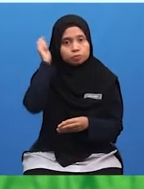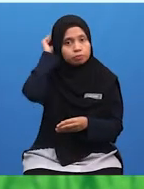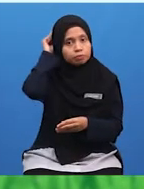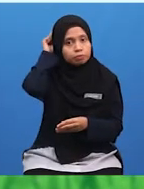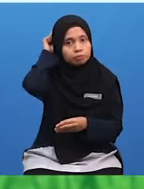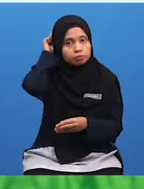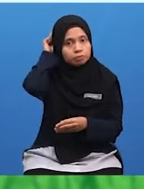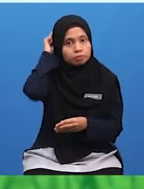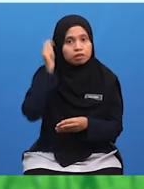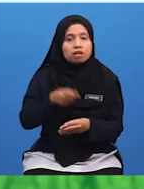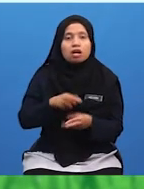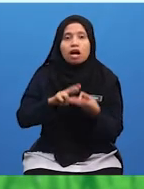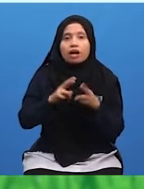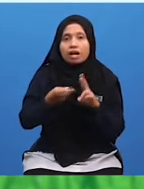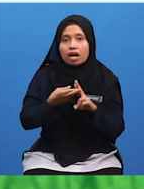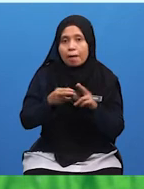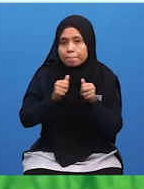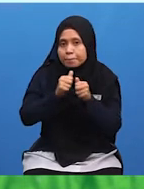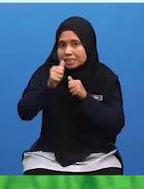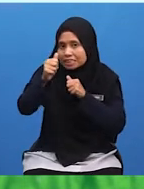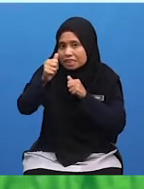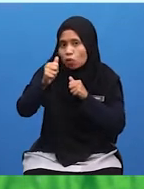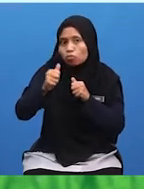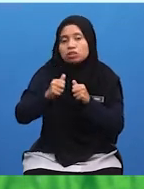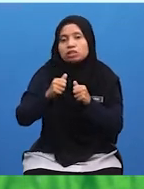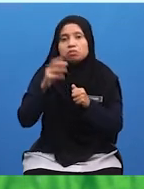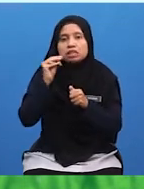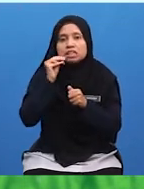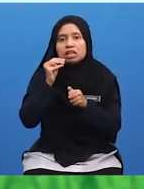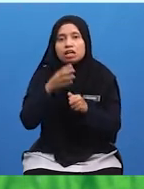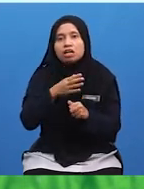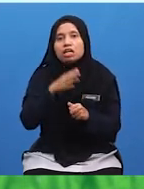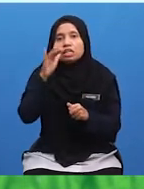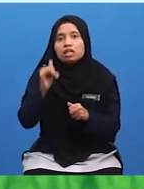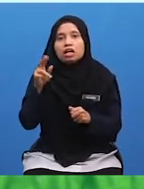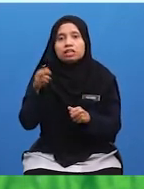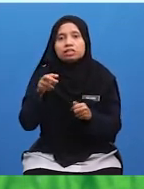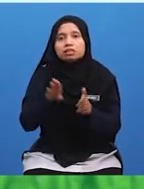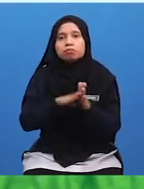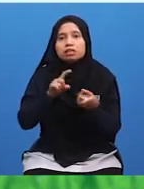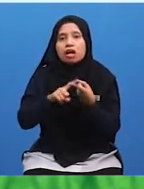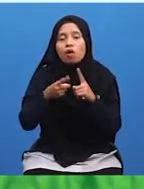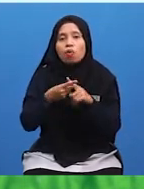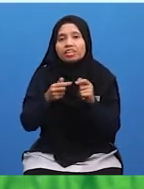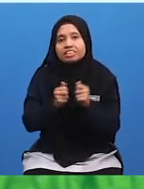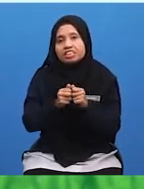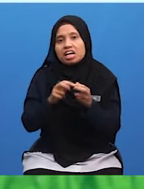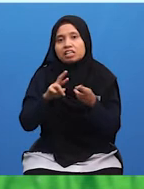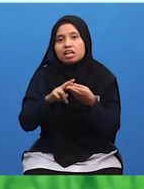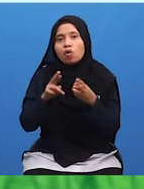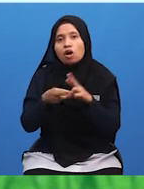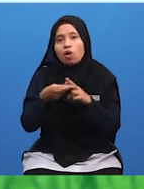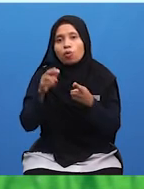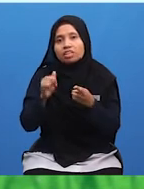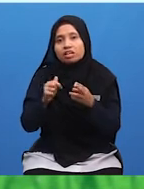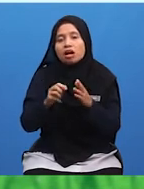Rakan-rakan menjauhi Mina hanya berkawan dengan rakan-rakan yang moden dan berstatus